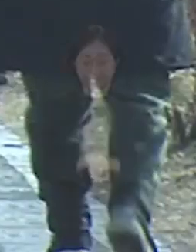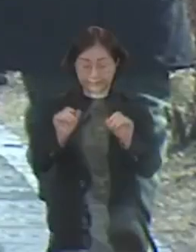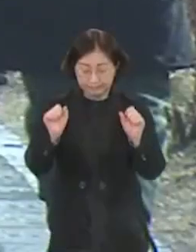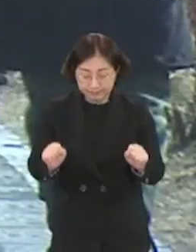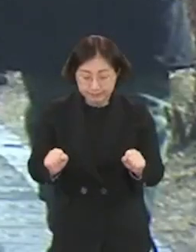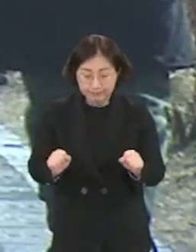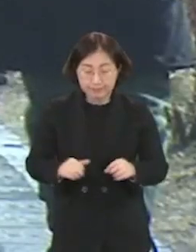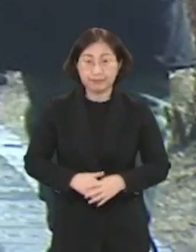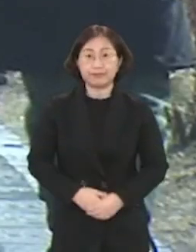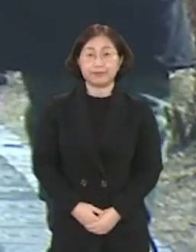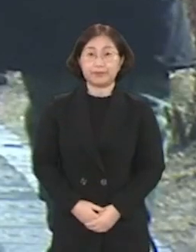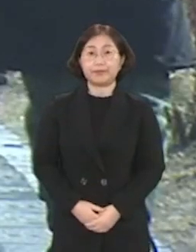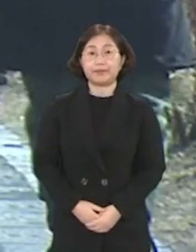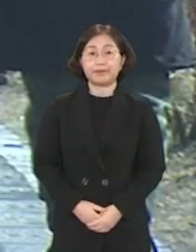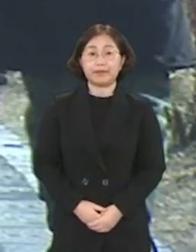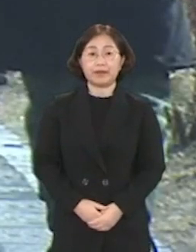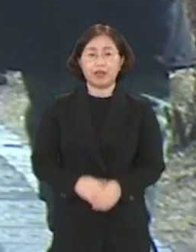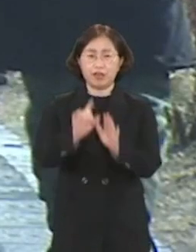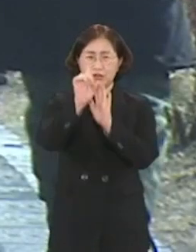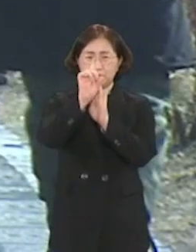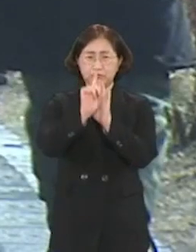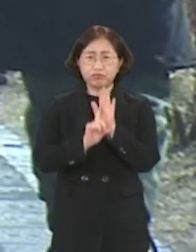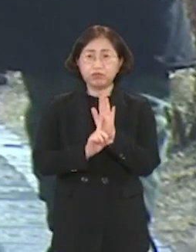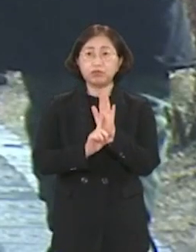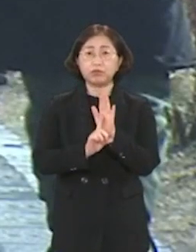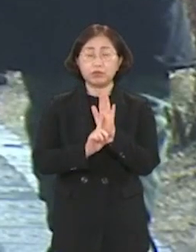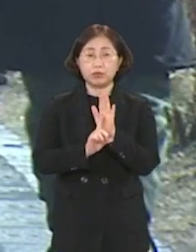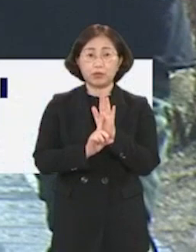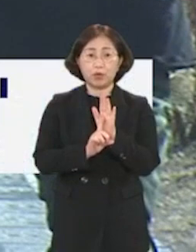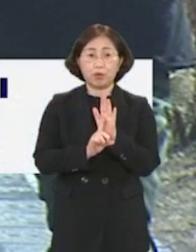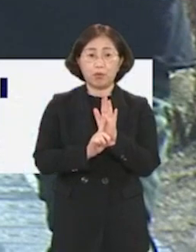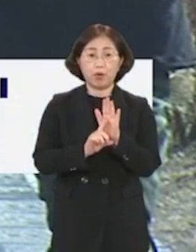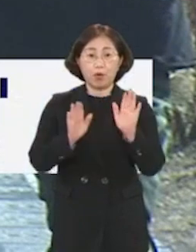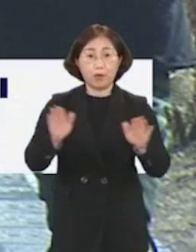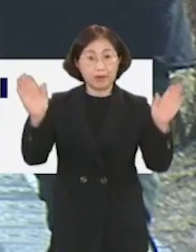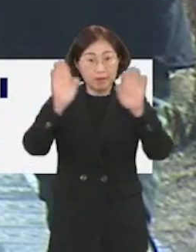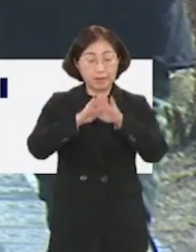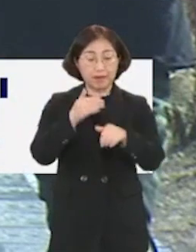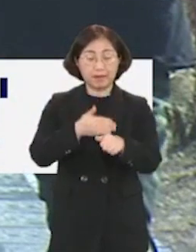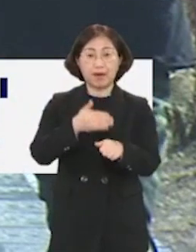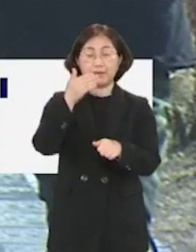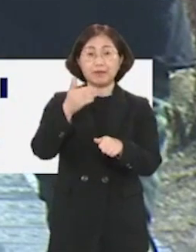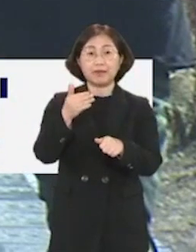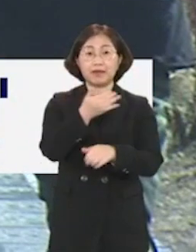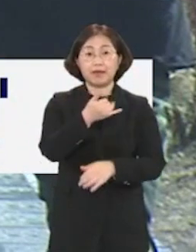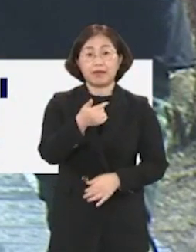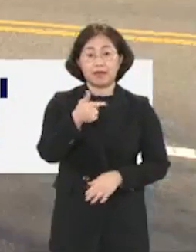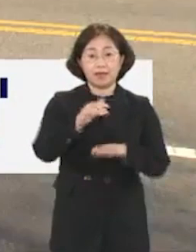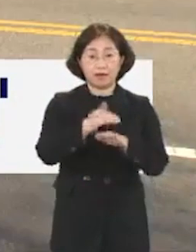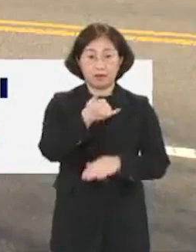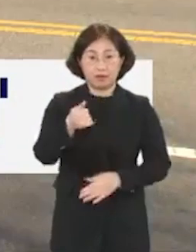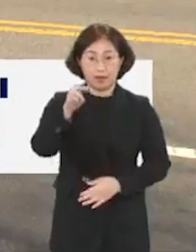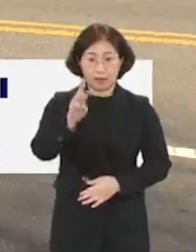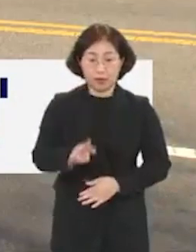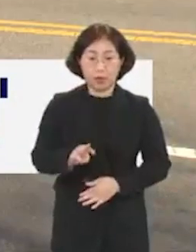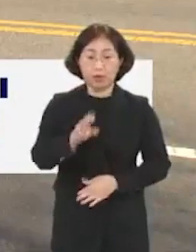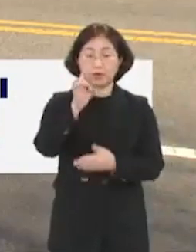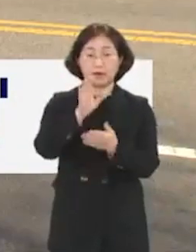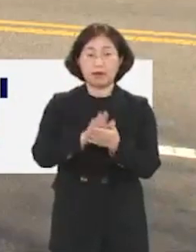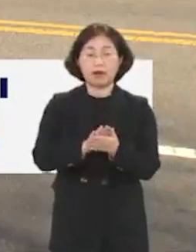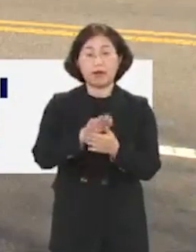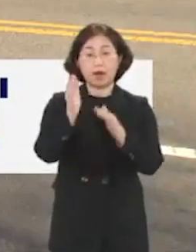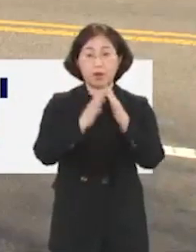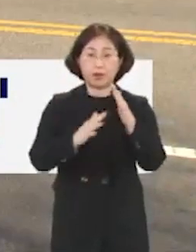여러분 안녕하십니까? 기온이 큰 폭으로 떨어지면서 오늘 밤 9시를 기해 대전과 세종을 비롯해